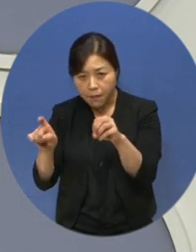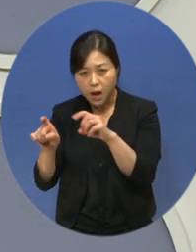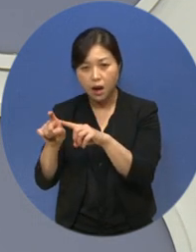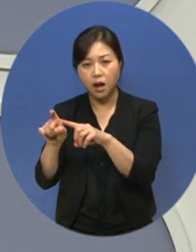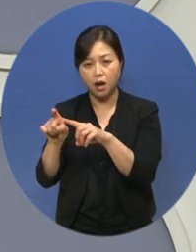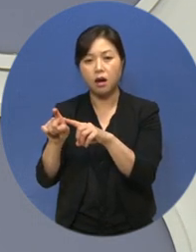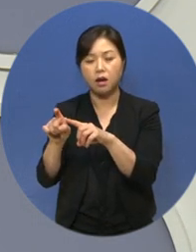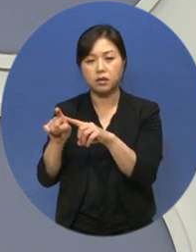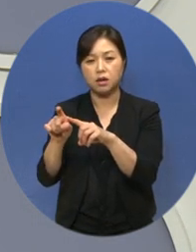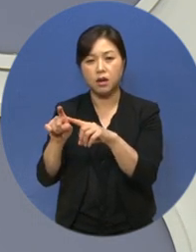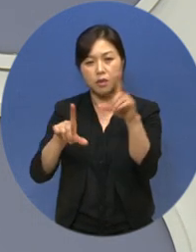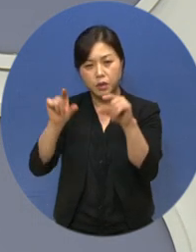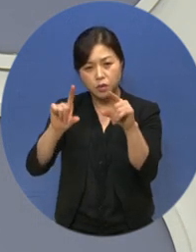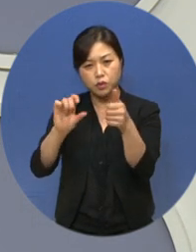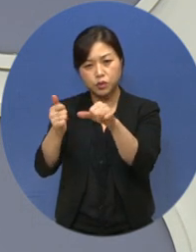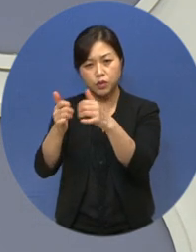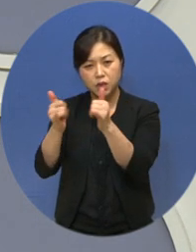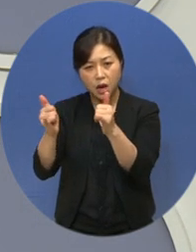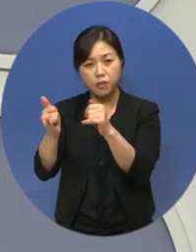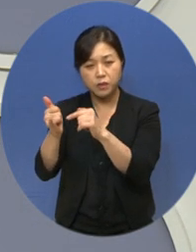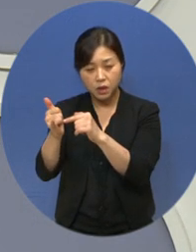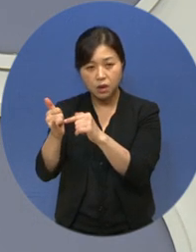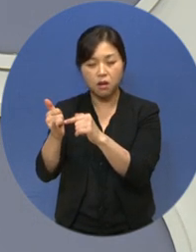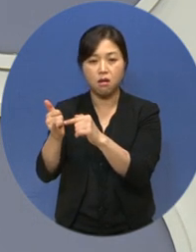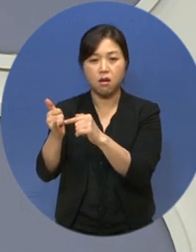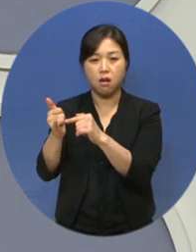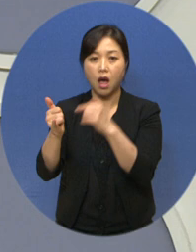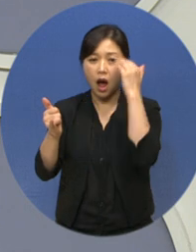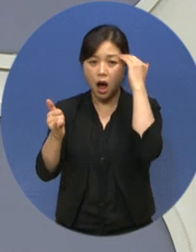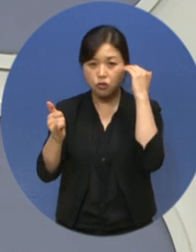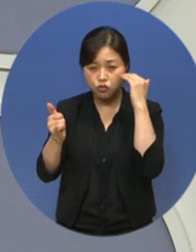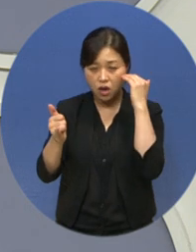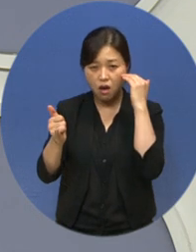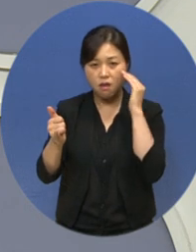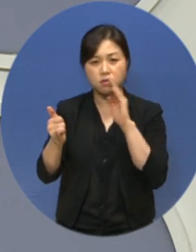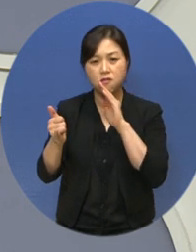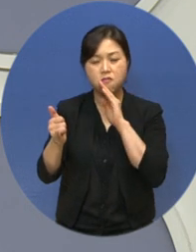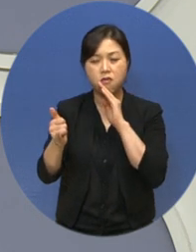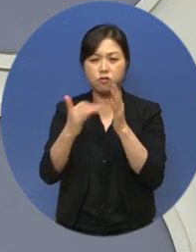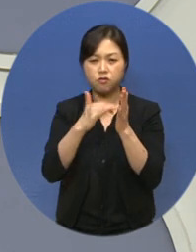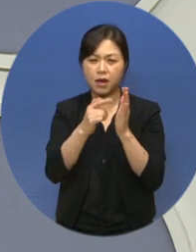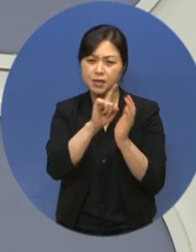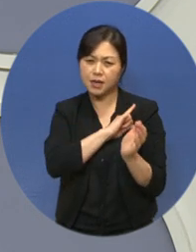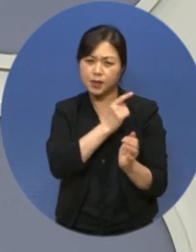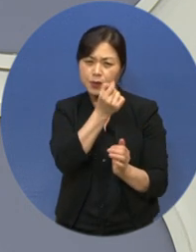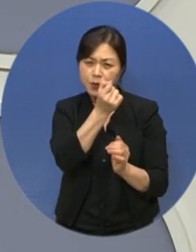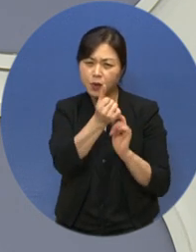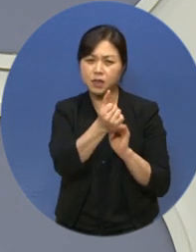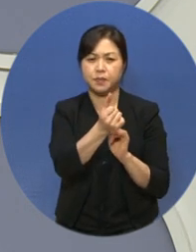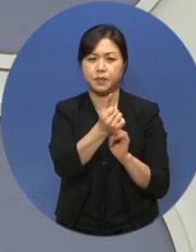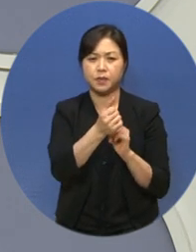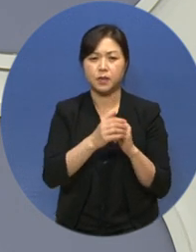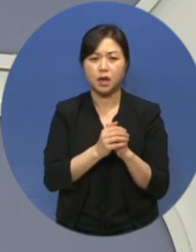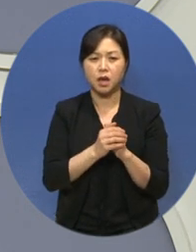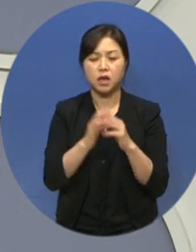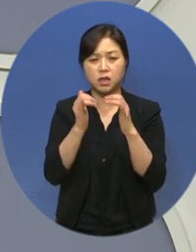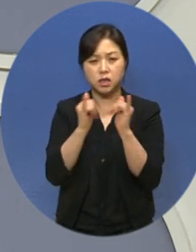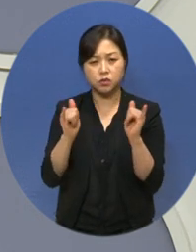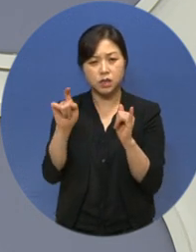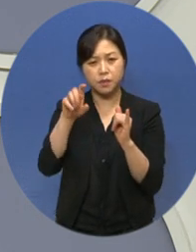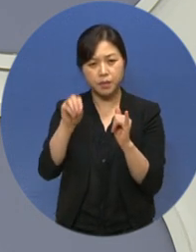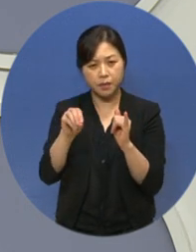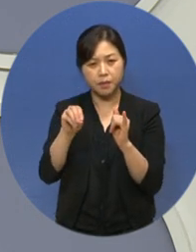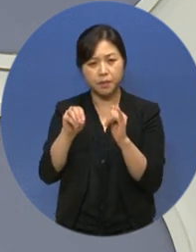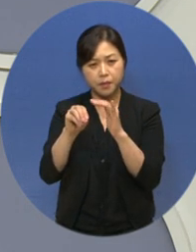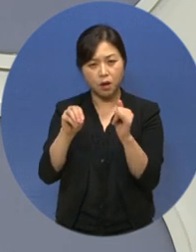사망률이 치명 일에 내게 전부다 대한민국 2 세계적인 톱 수준입니다 우리가 인구 10만 명당 1 28 명 정도